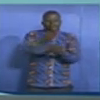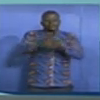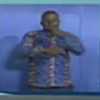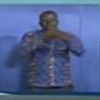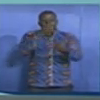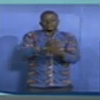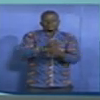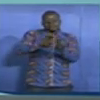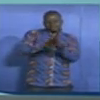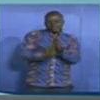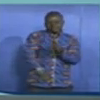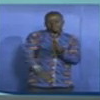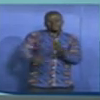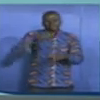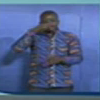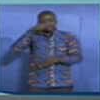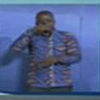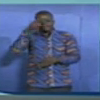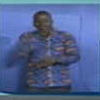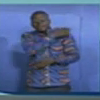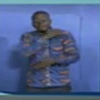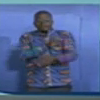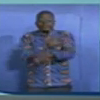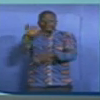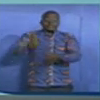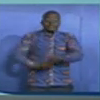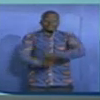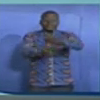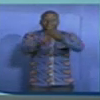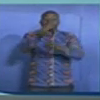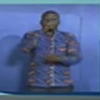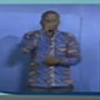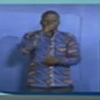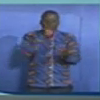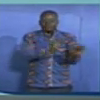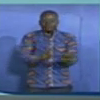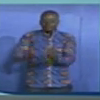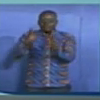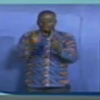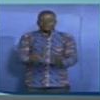les gaz à effet de serre et renforcer la sécurité alimentaire. Les organisateurs donnent